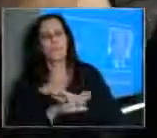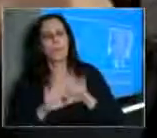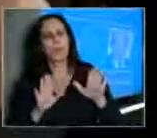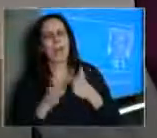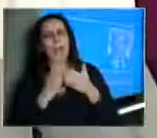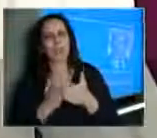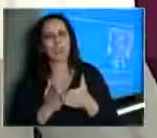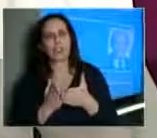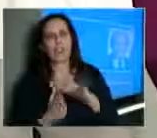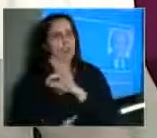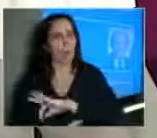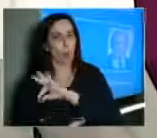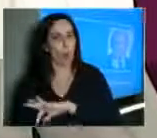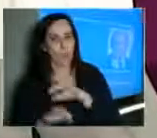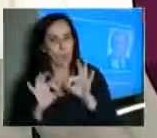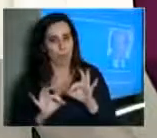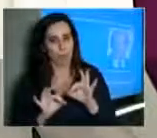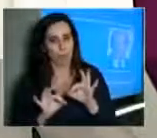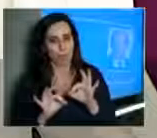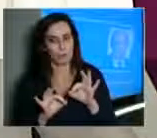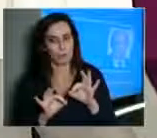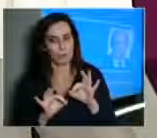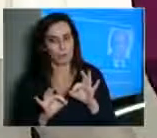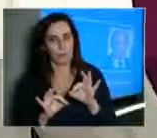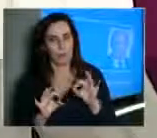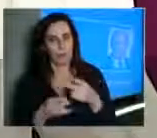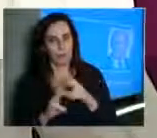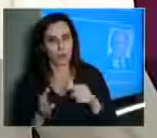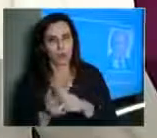הסיוע של רוסיה, באמת זה לא היה יוצא לפועל?